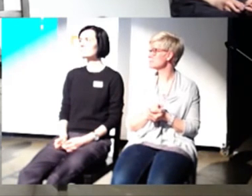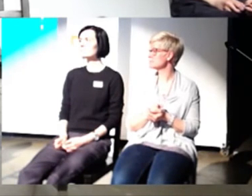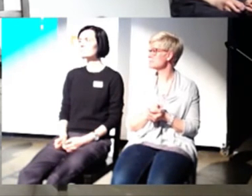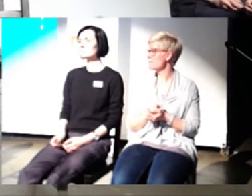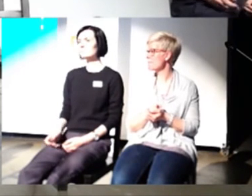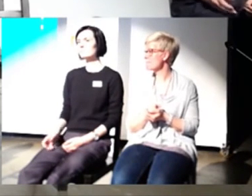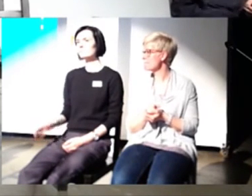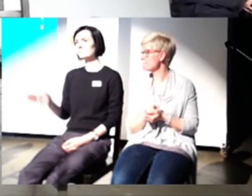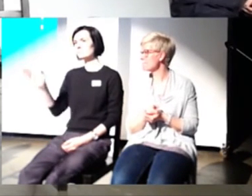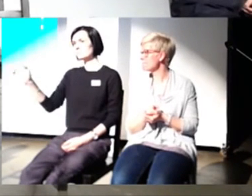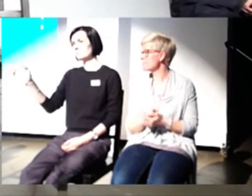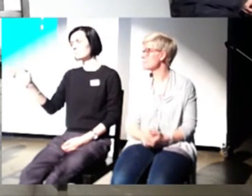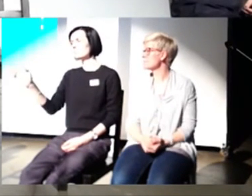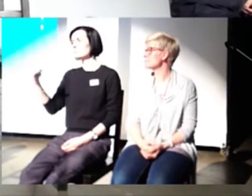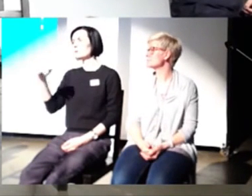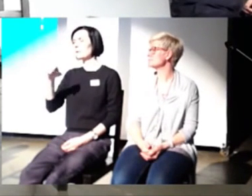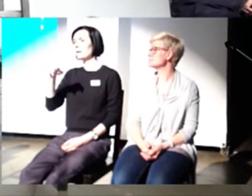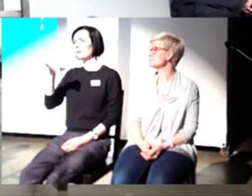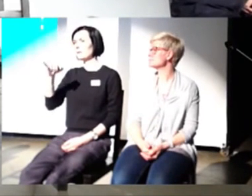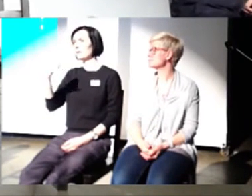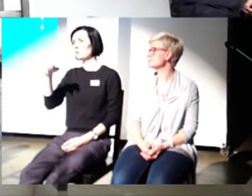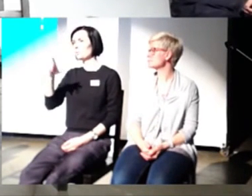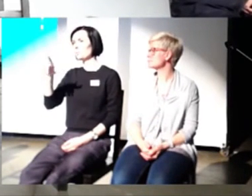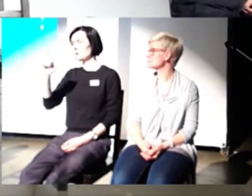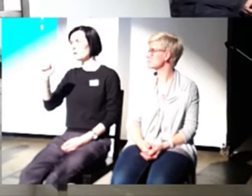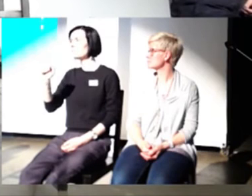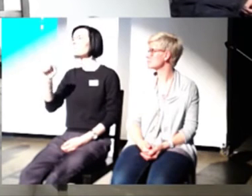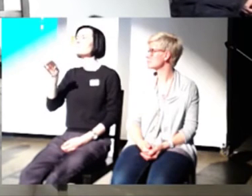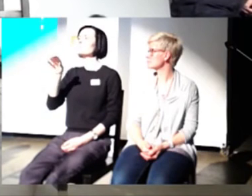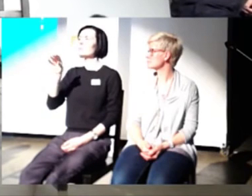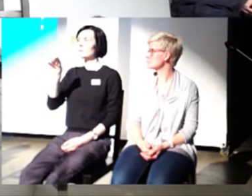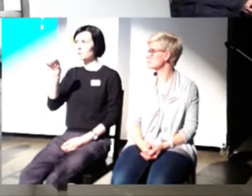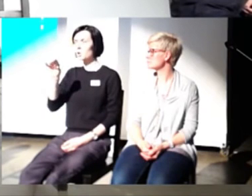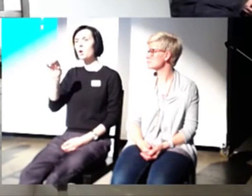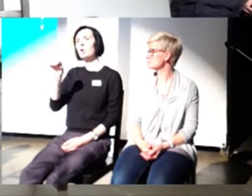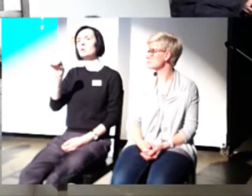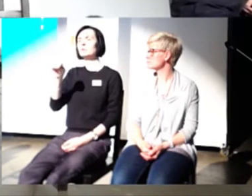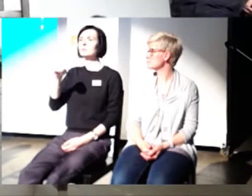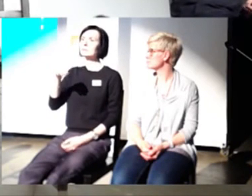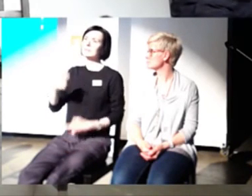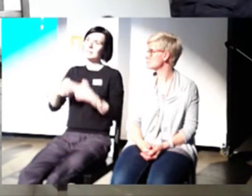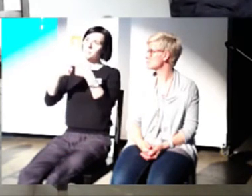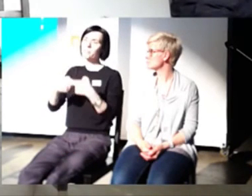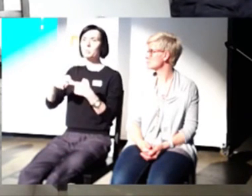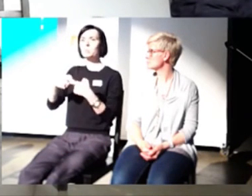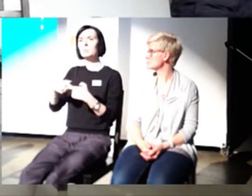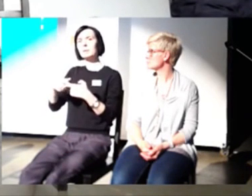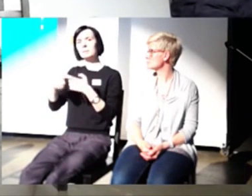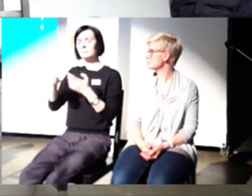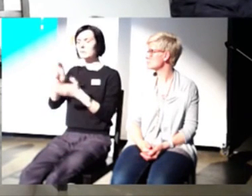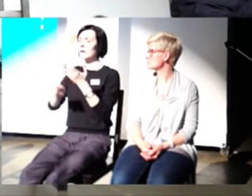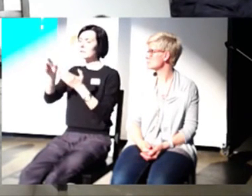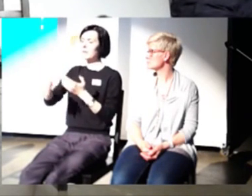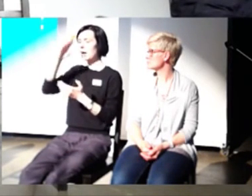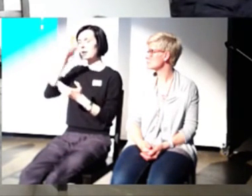No mä oon puhunut vähän, siinä on hirveän paljon kyse siitä, että miten paljon sitä henkilökohtaista apua tarvitsee. Et totta kai, jos